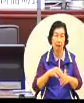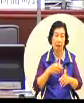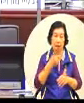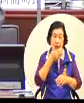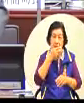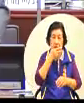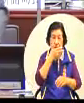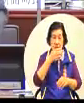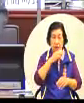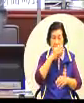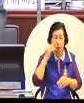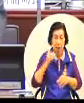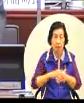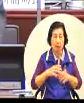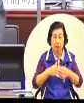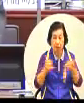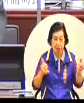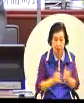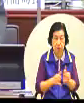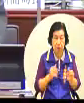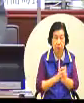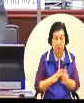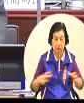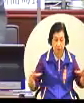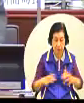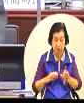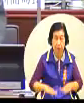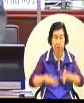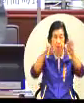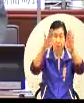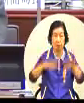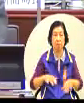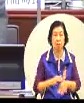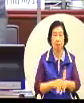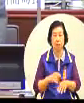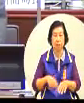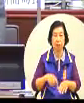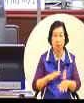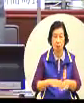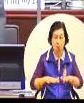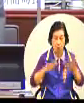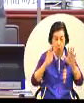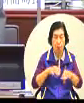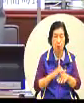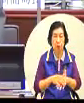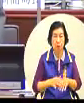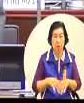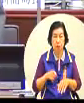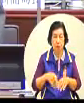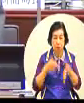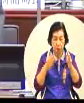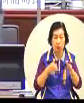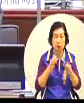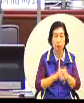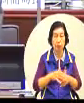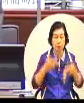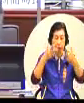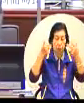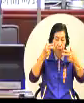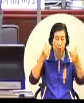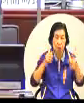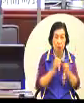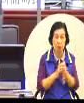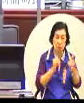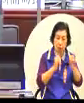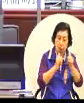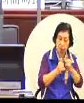所以我想我在我从小的认知对原住民我们都有浓厚的情感，所以这样